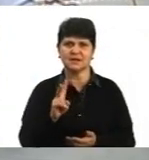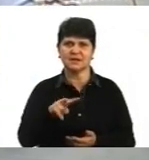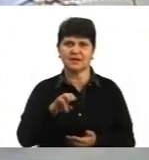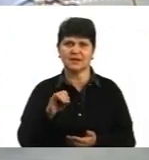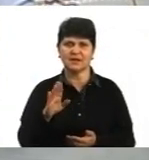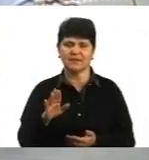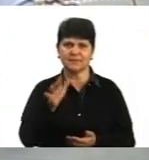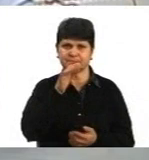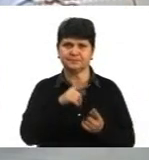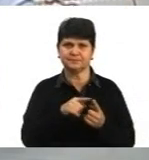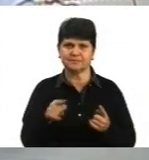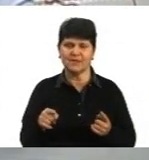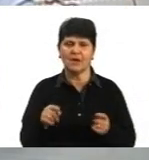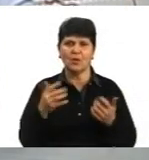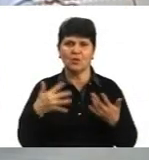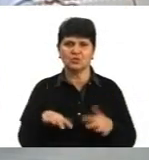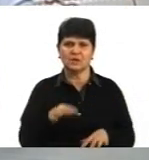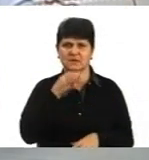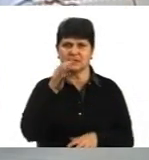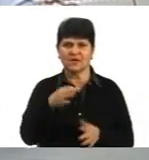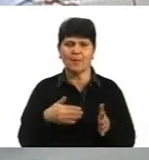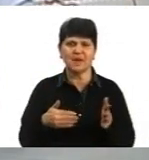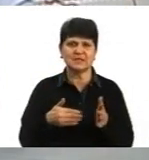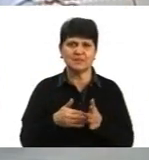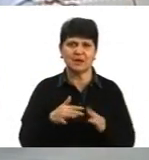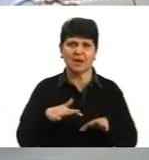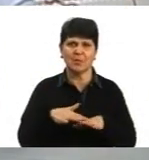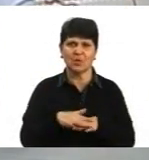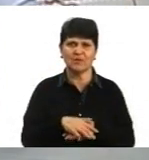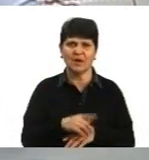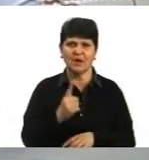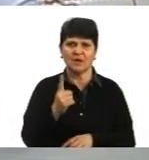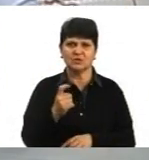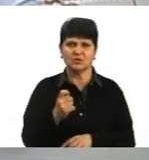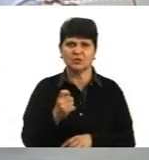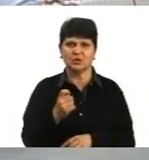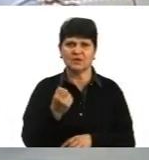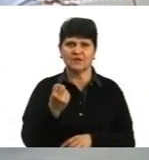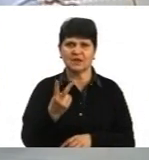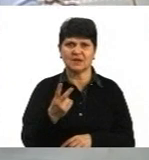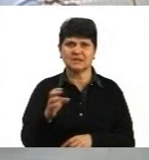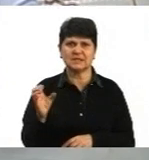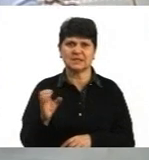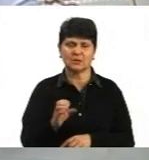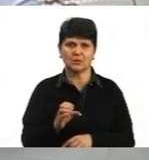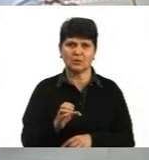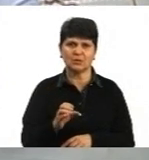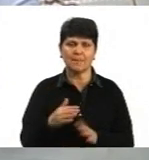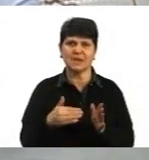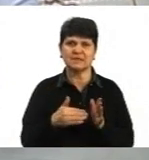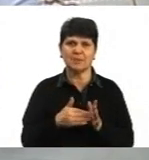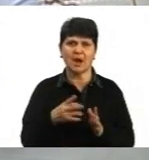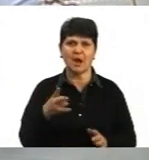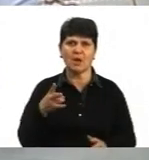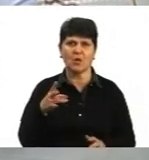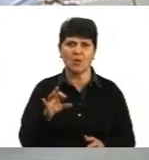Він вже сказав, що максимально, що він прорахував, це буде 102 секунди чи скільки? 112. 112 секунд, це максимально.